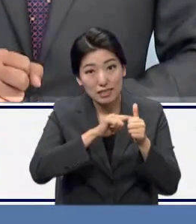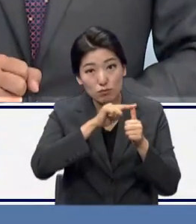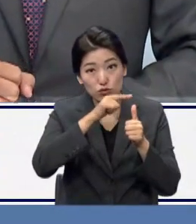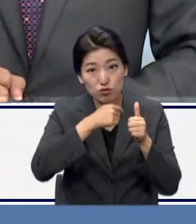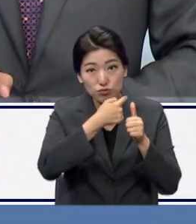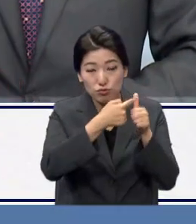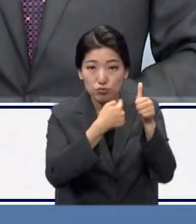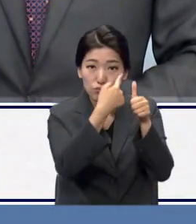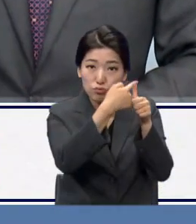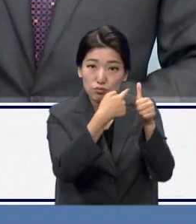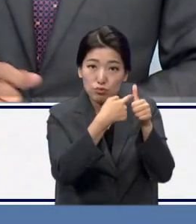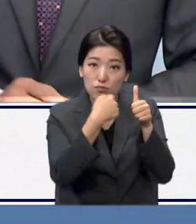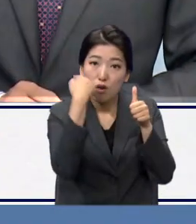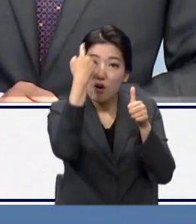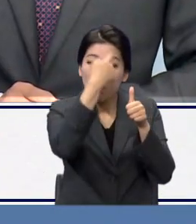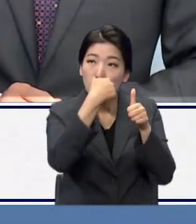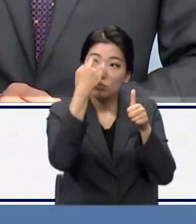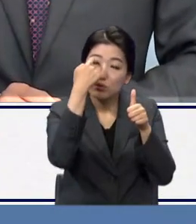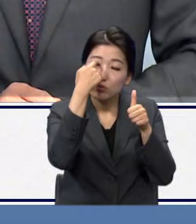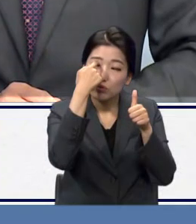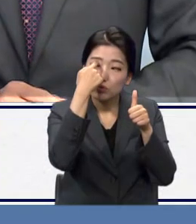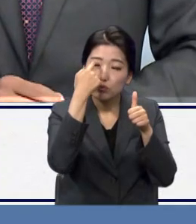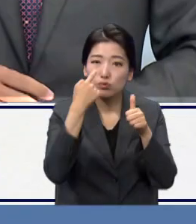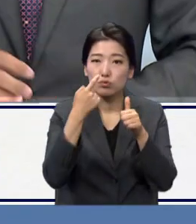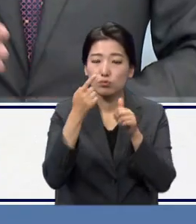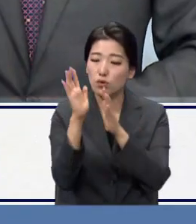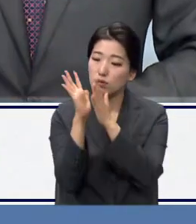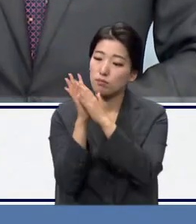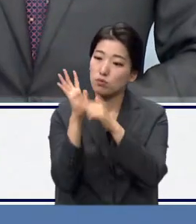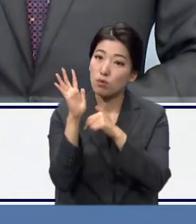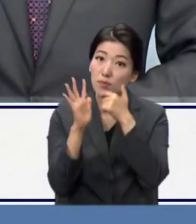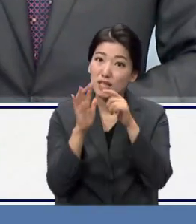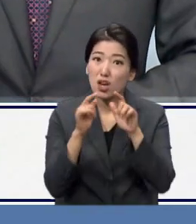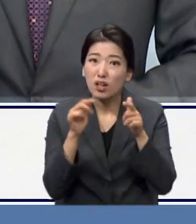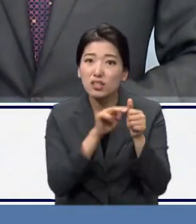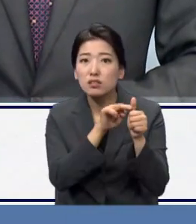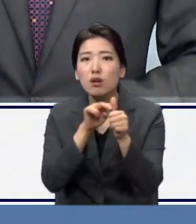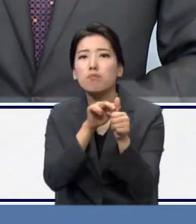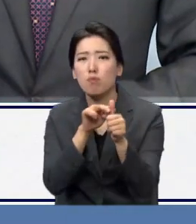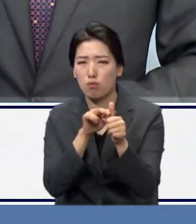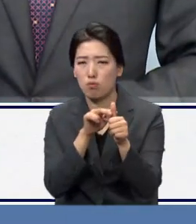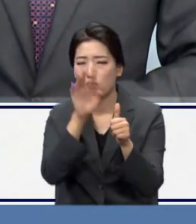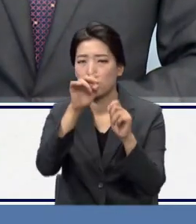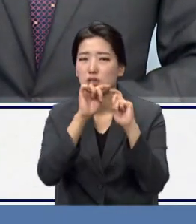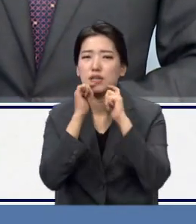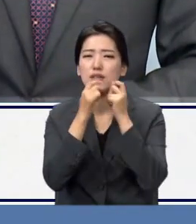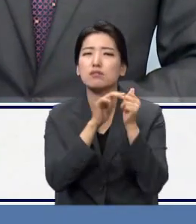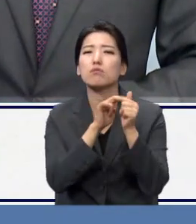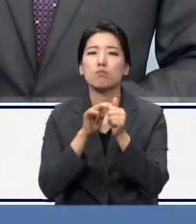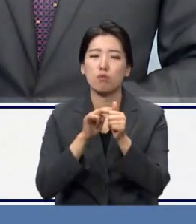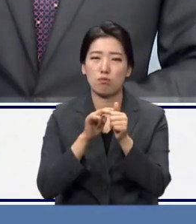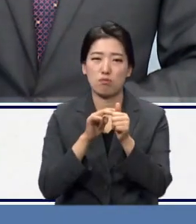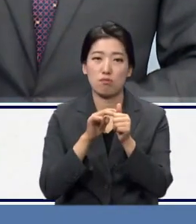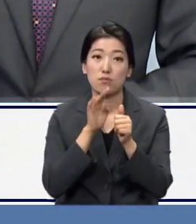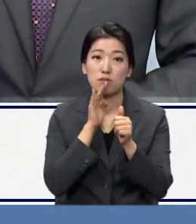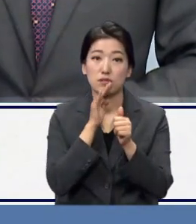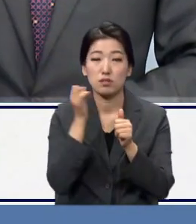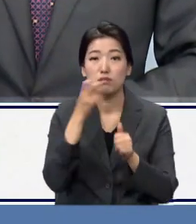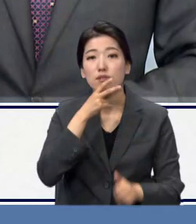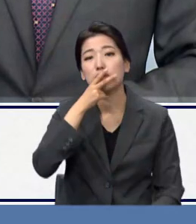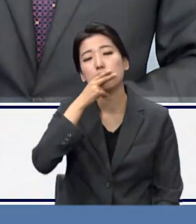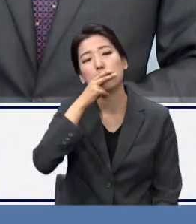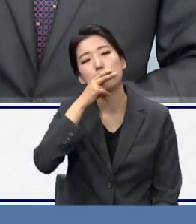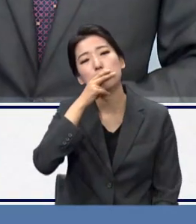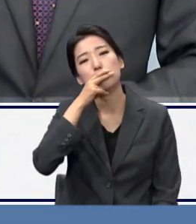뒤지고 막 이런 경우도 되게 많고요 그리고 김정은 위원장이 뭐 이렇게 담배를 피면은 옆에 있는 사람이 챙기고